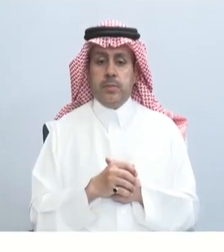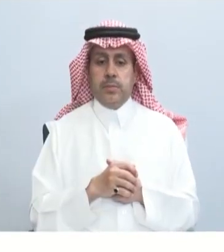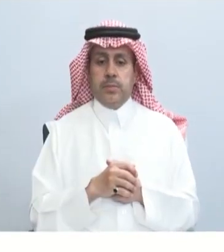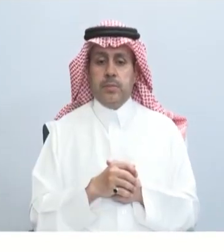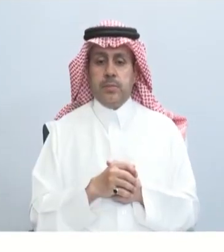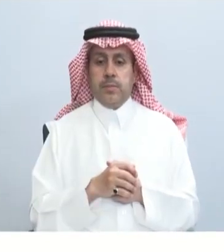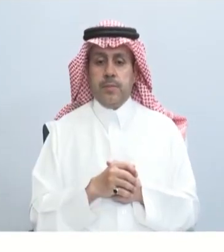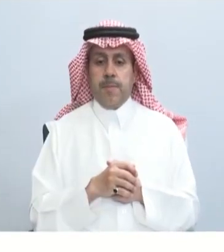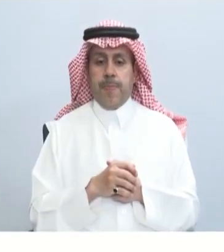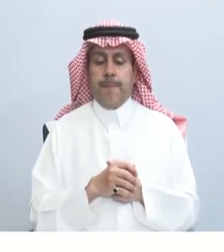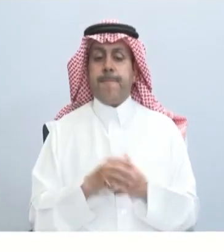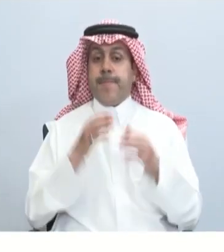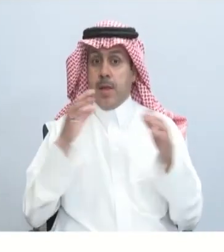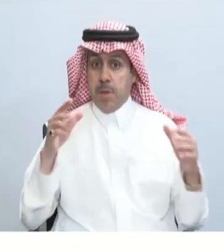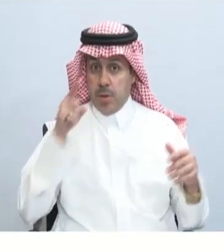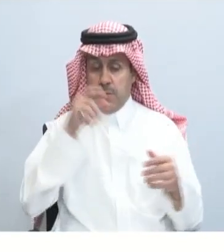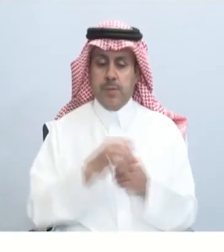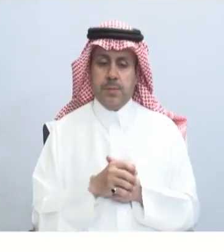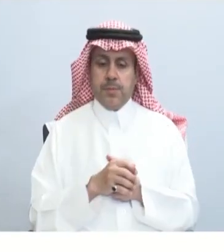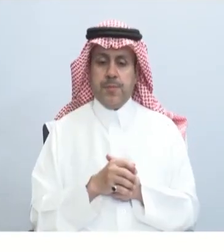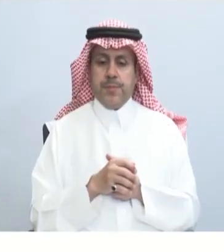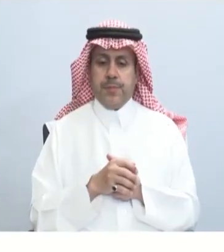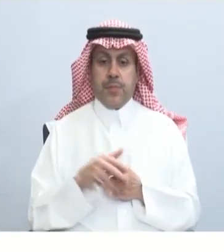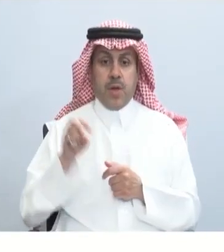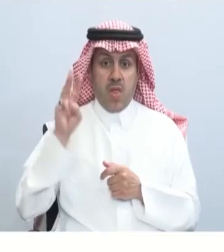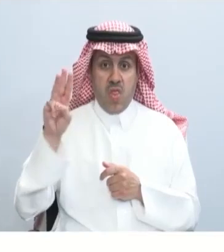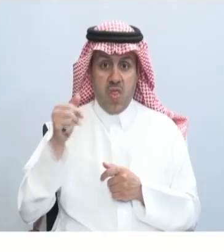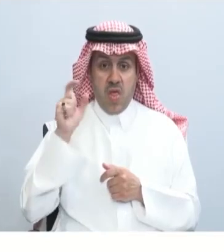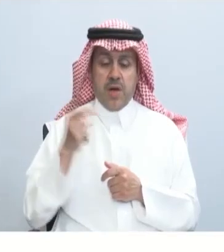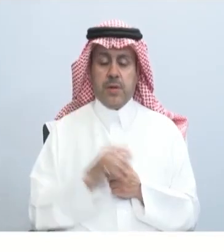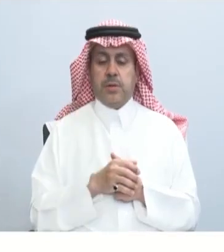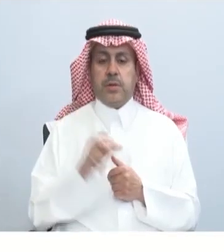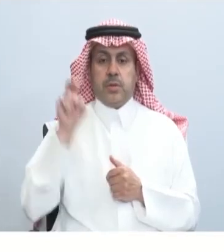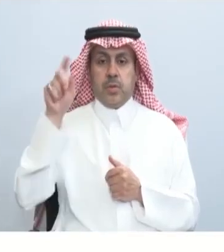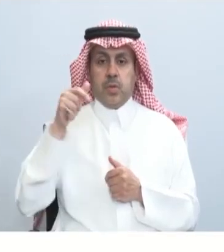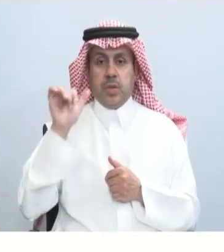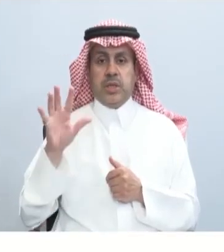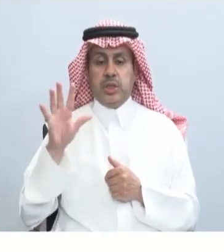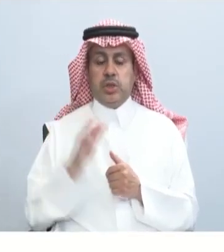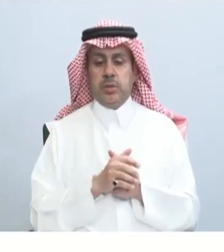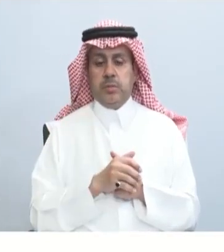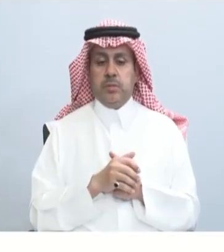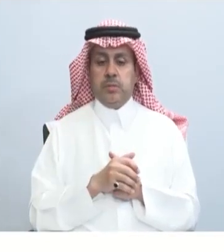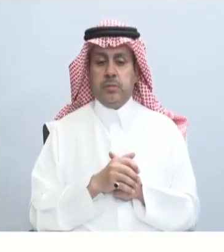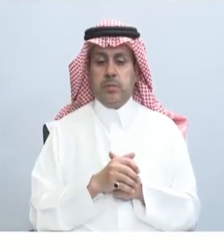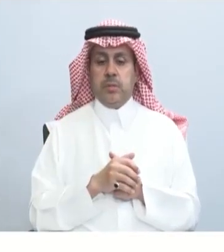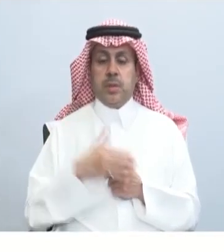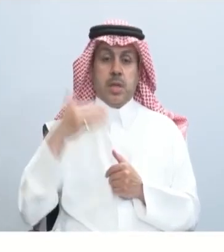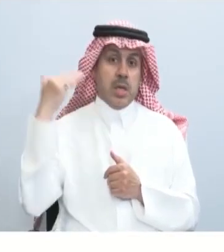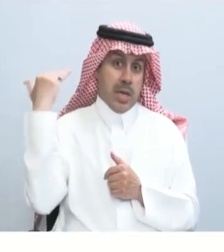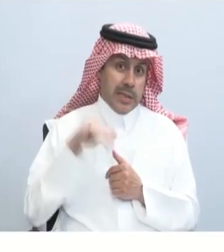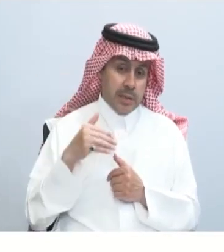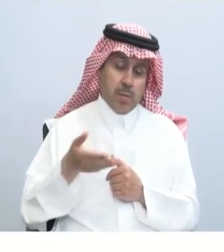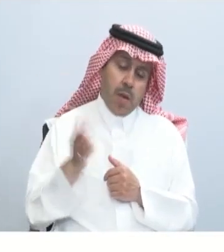احد بارك الله فيكم ثائر قريش لهزيمه رجالها في غزوه بدر فجهز جيشا